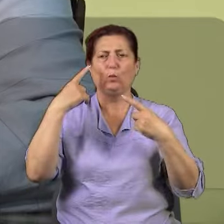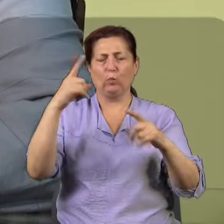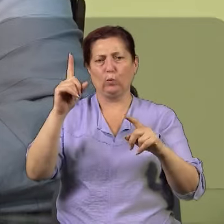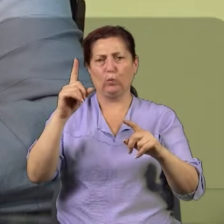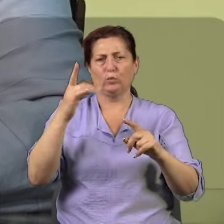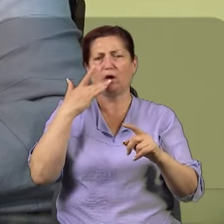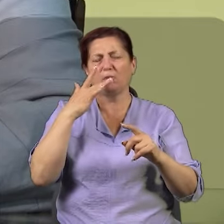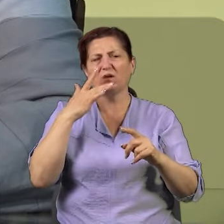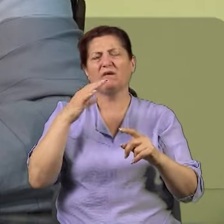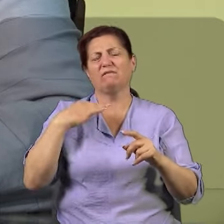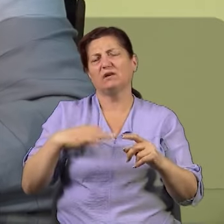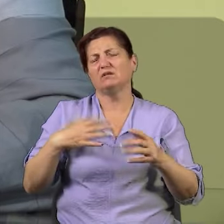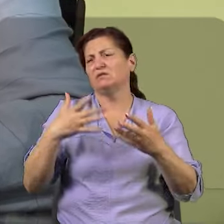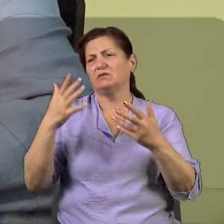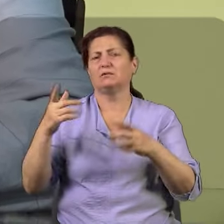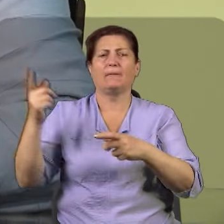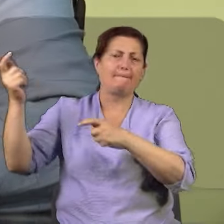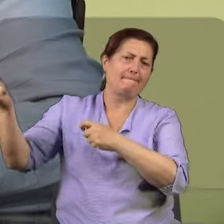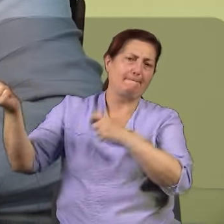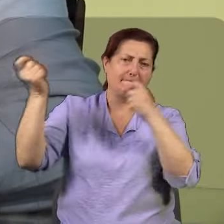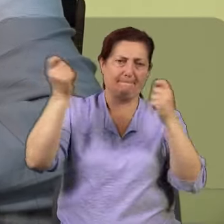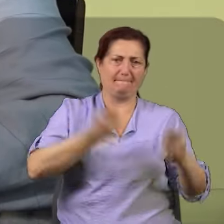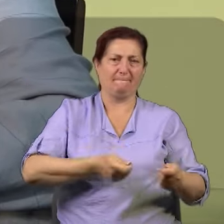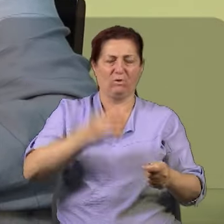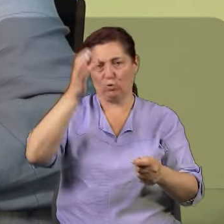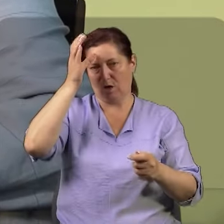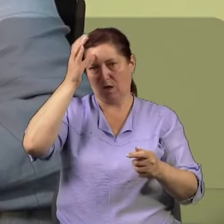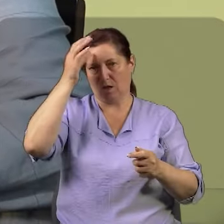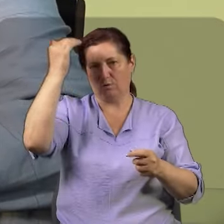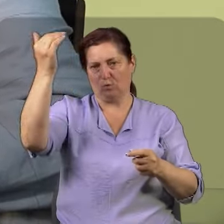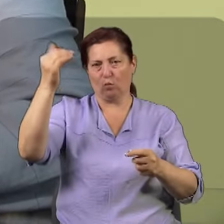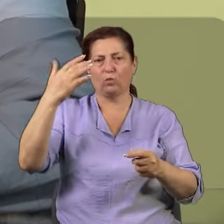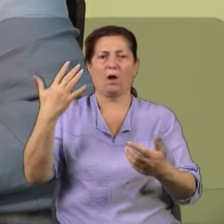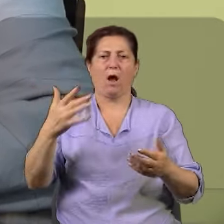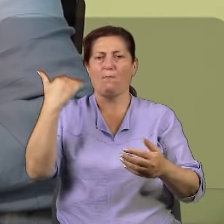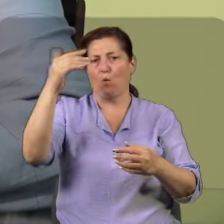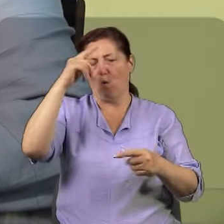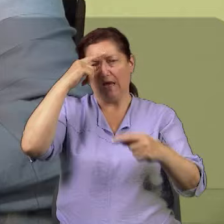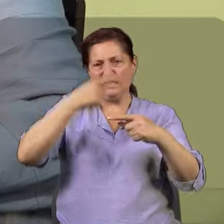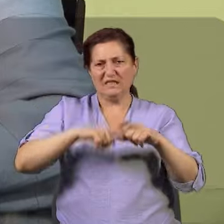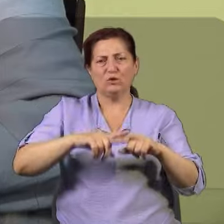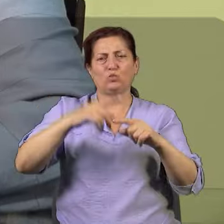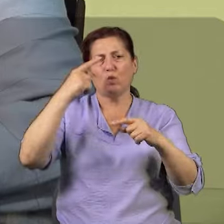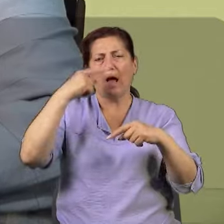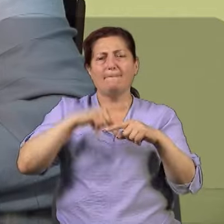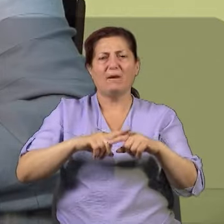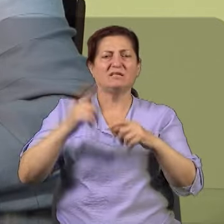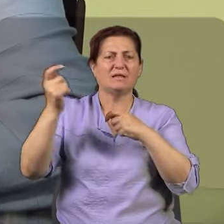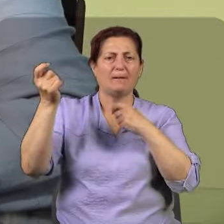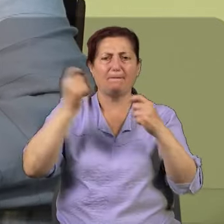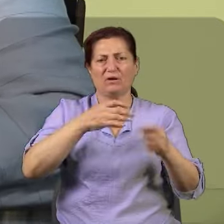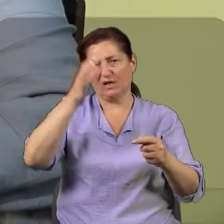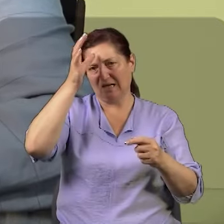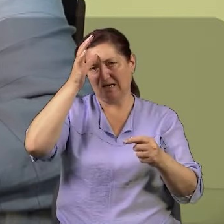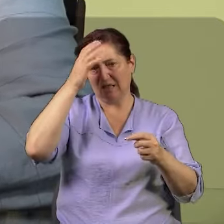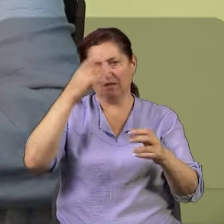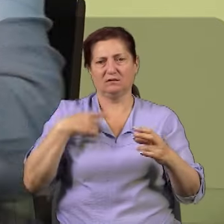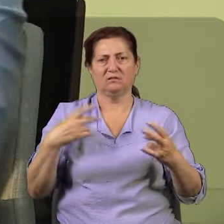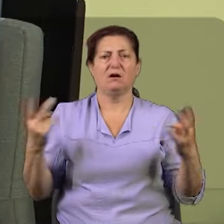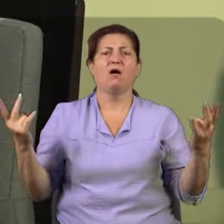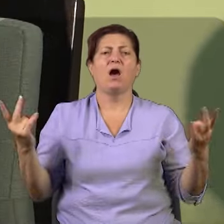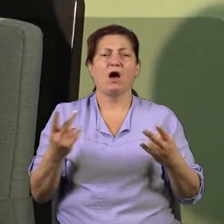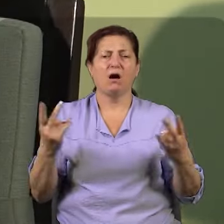որոնց անհրաժեշտություն կան կոնկրետ ասենք այսինչ ազգի կամ այսինչ ազգի կամ այսինչ համալսարանի կամ այսինչ ինստիտուտի կոնկրետ այս գիտնականի քարիքը